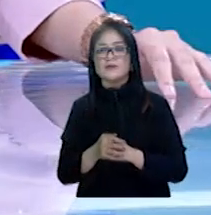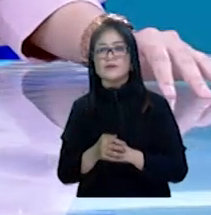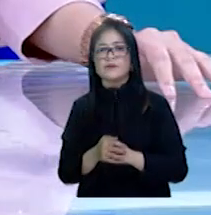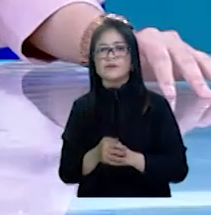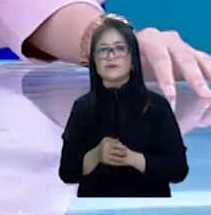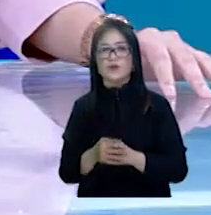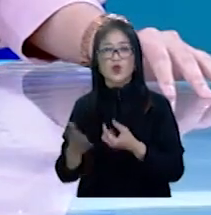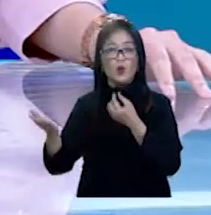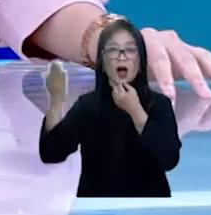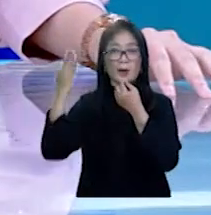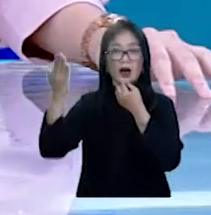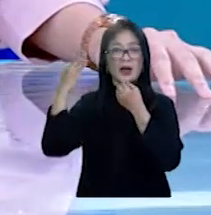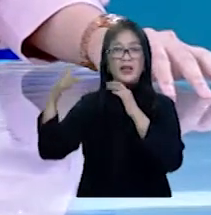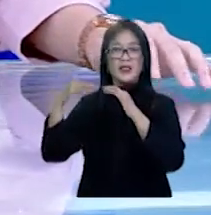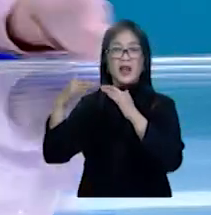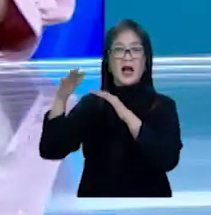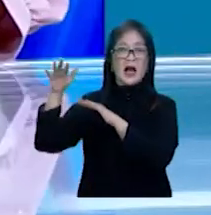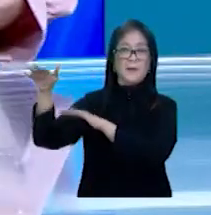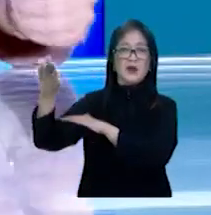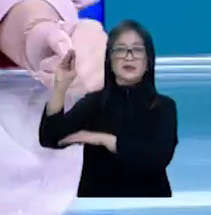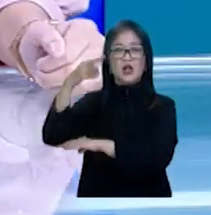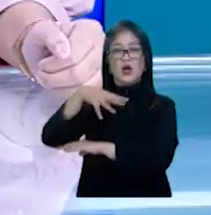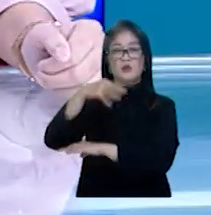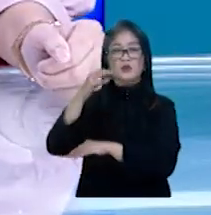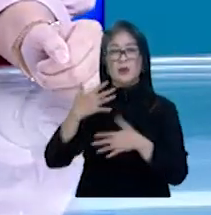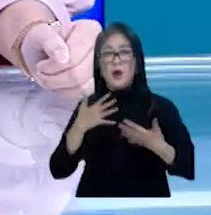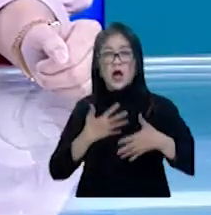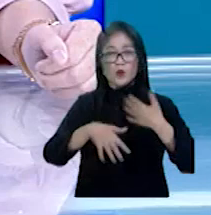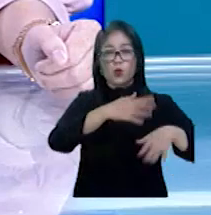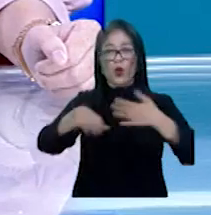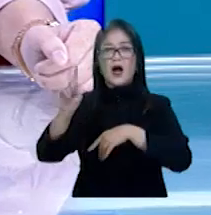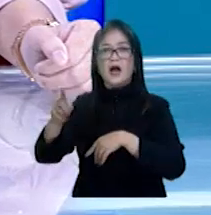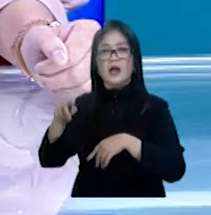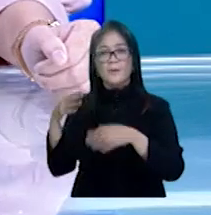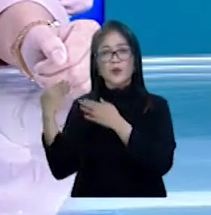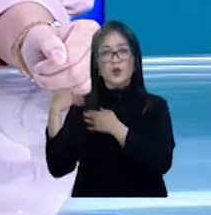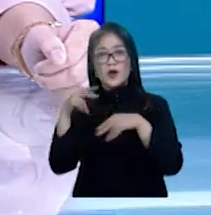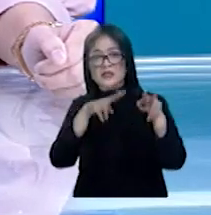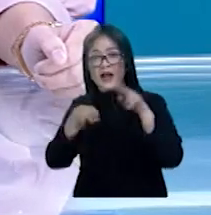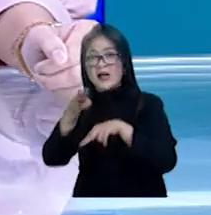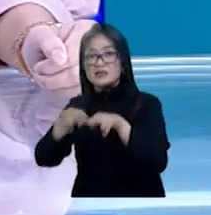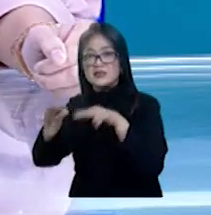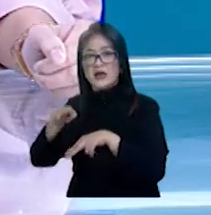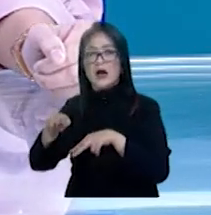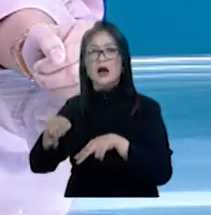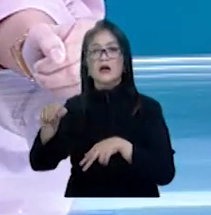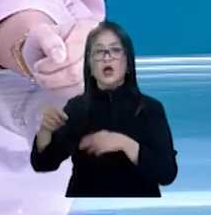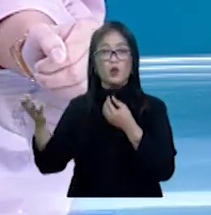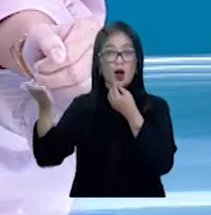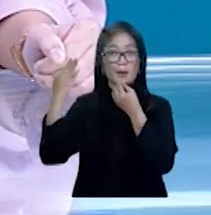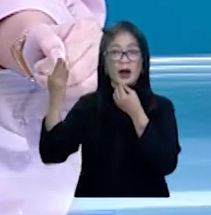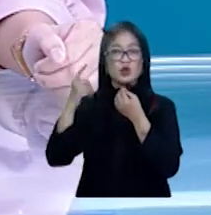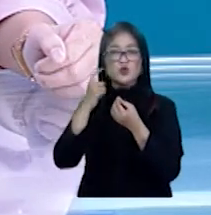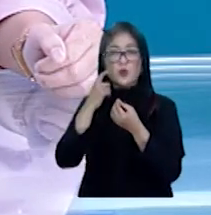Sejumlah juru parkir di Tanah Abang, Jakarta Pusat panik berhamburan saat dirazia petugas. Di lokasi lain, petugas bersih tegang dengan juru parkir